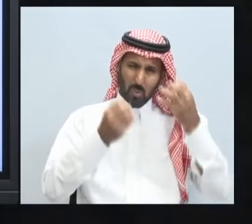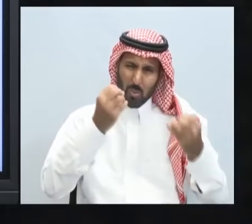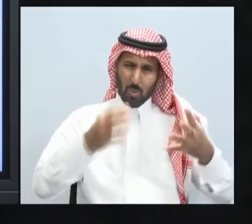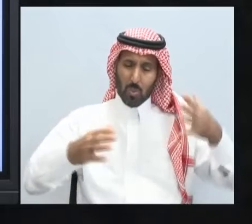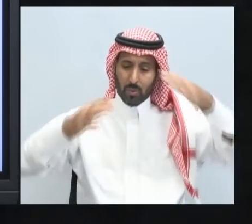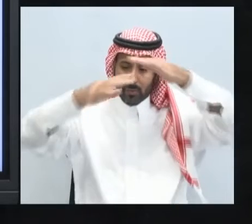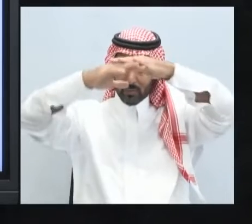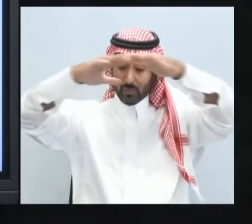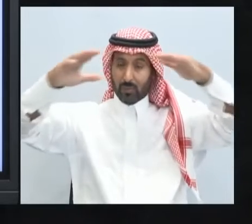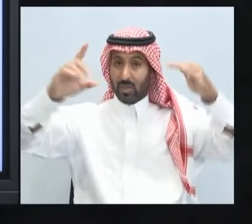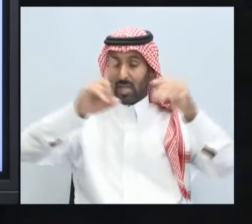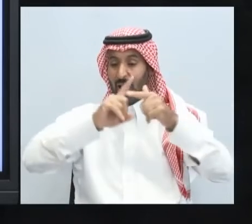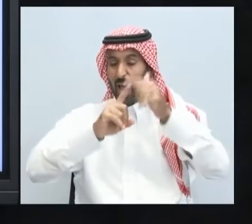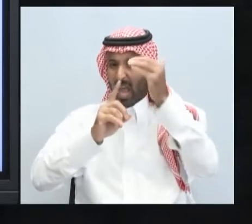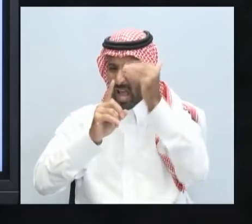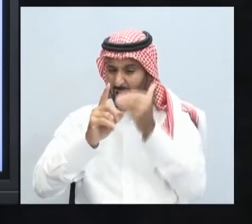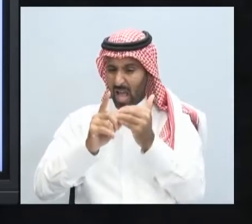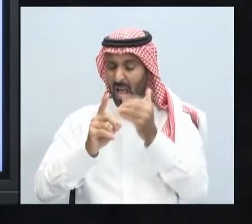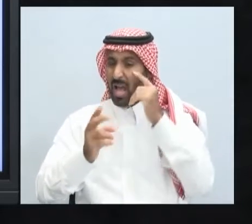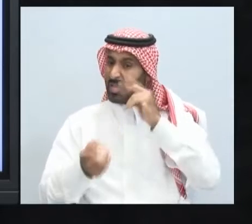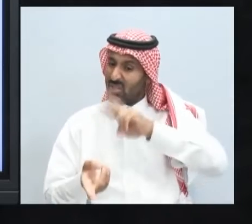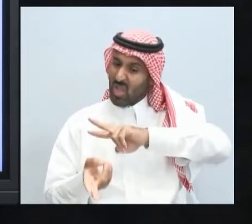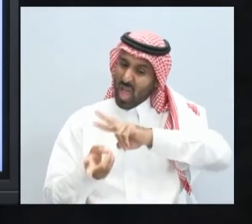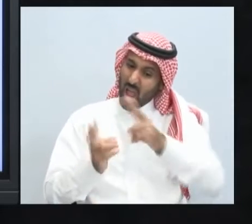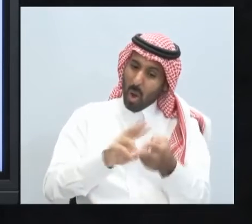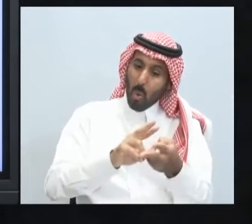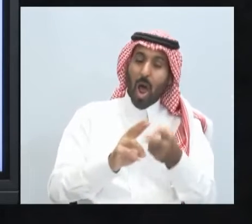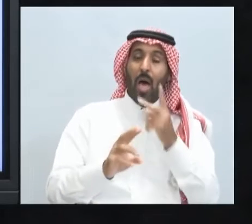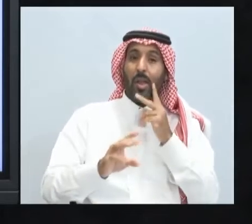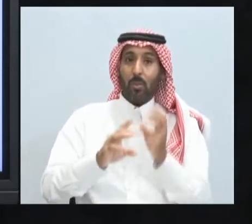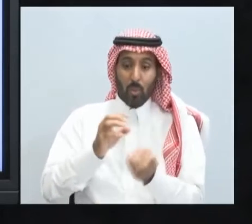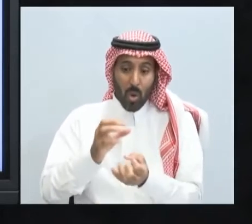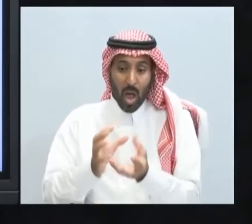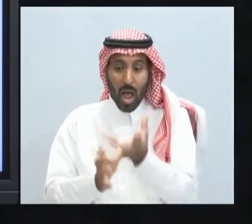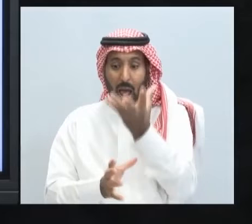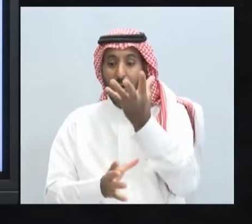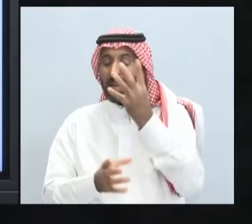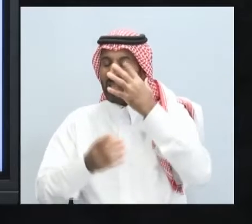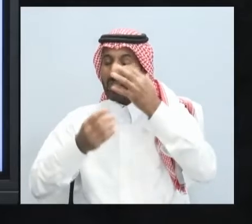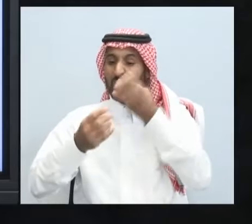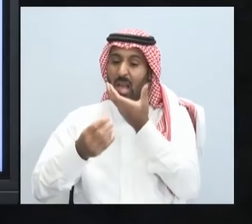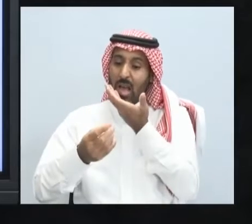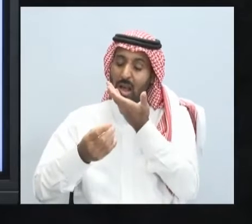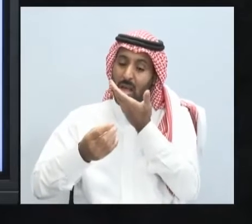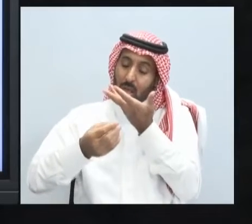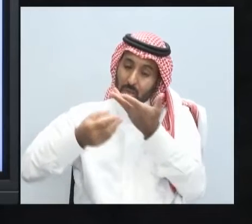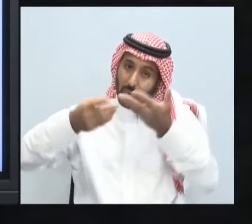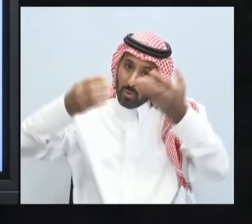الجوي منخفضه فيتحول هذا البخار الى سائل